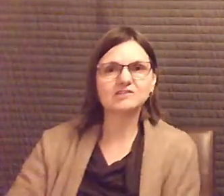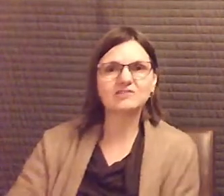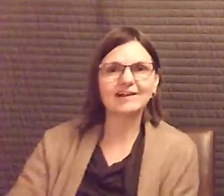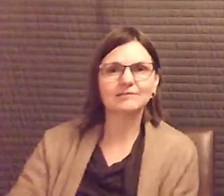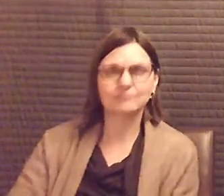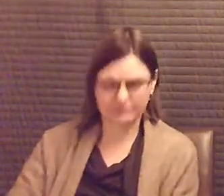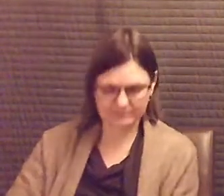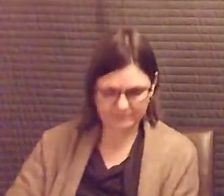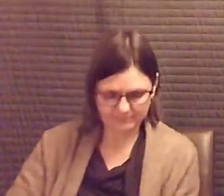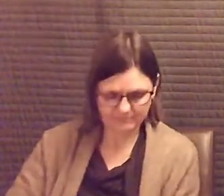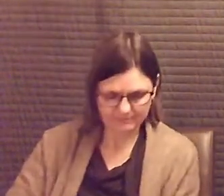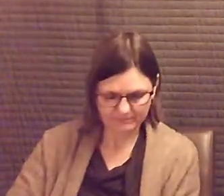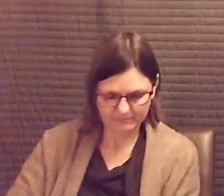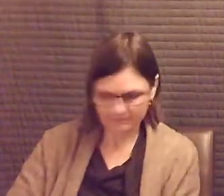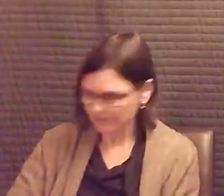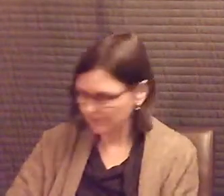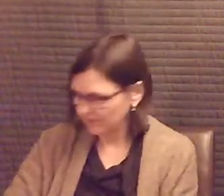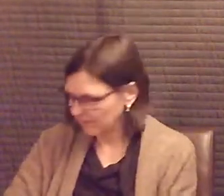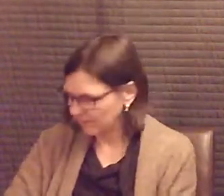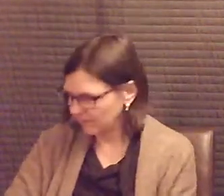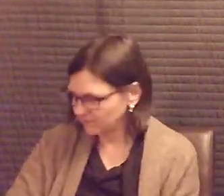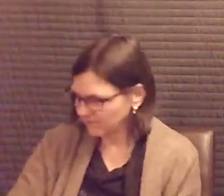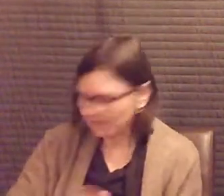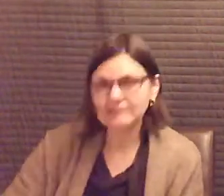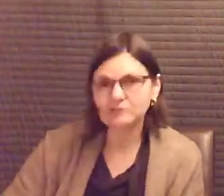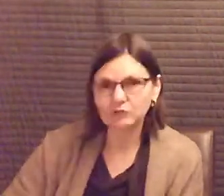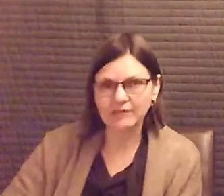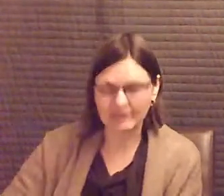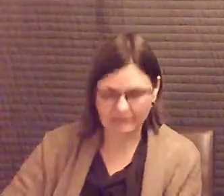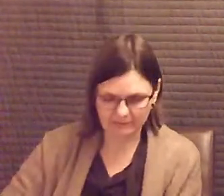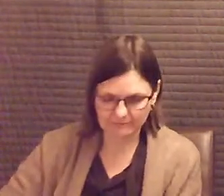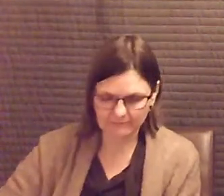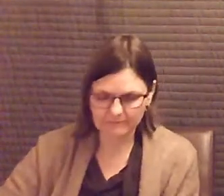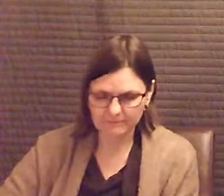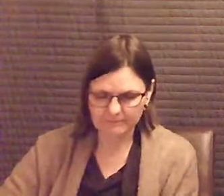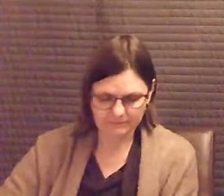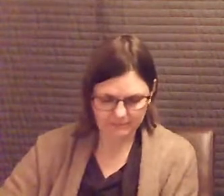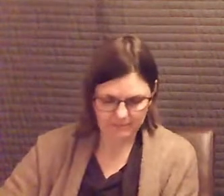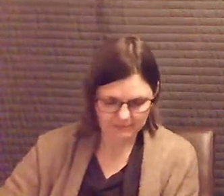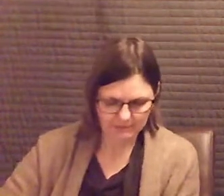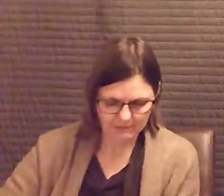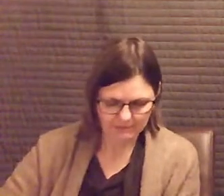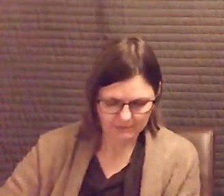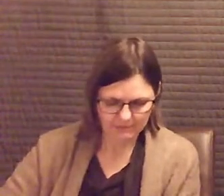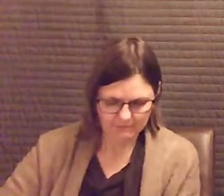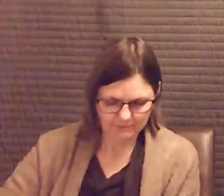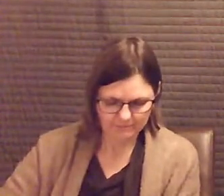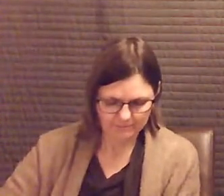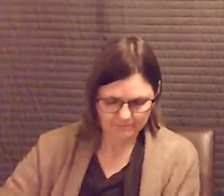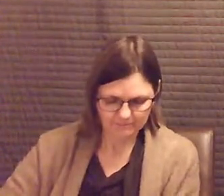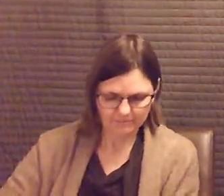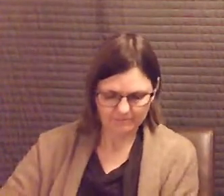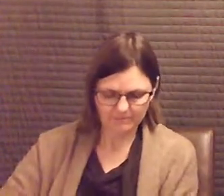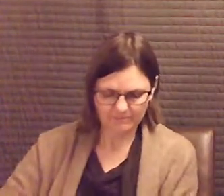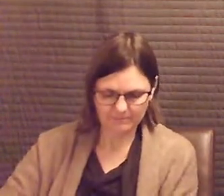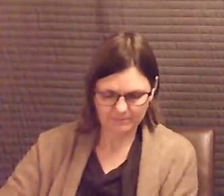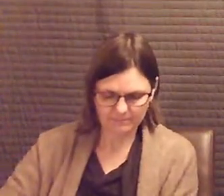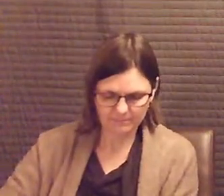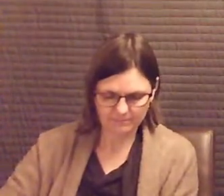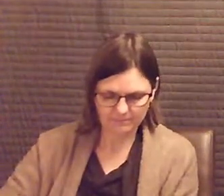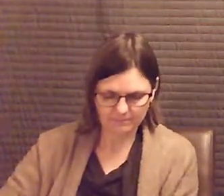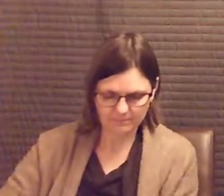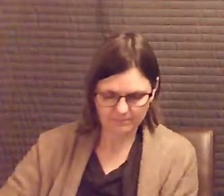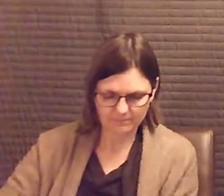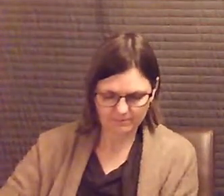verslaan hebben limieten mijn team en misschien lezen tot 19 deken hier de brug en less then be in any of